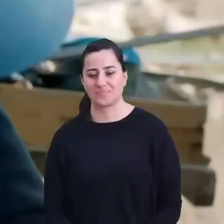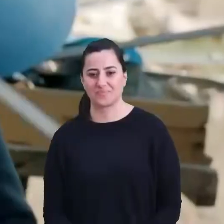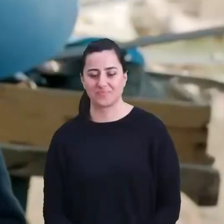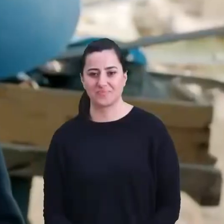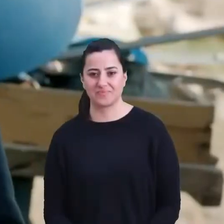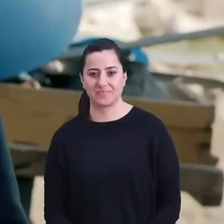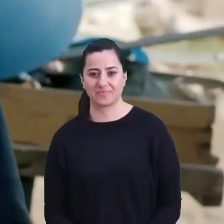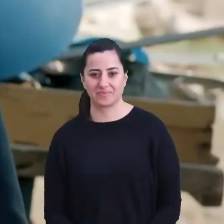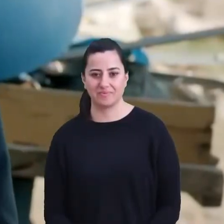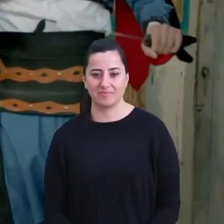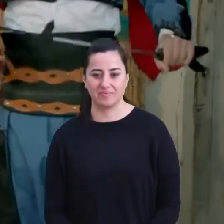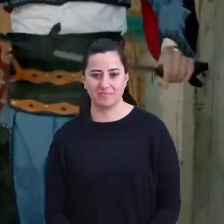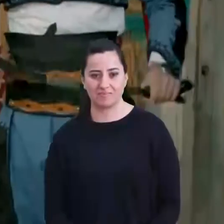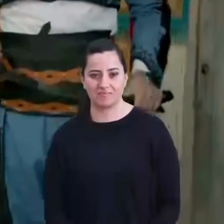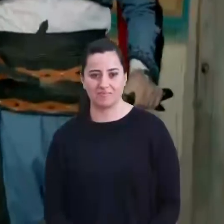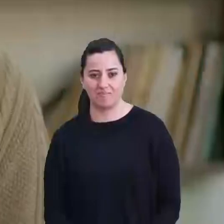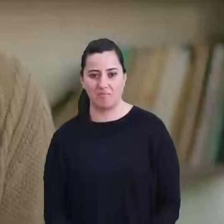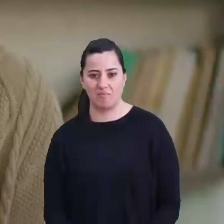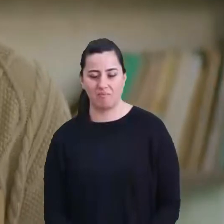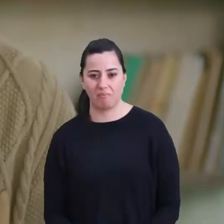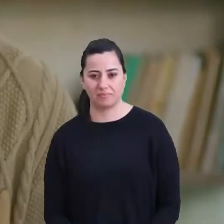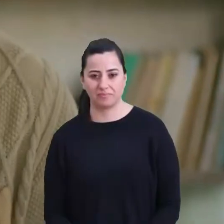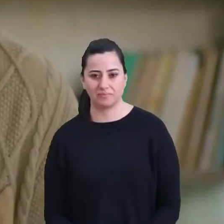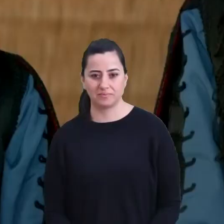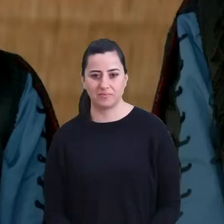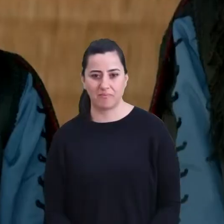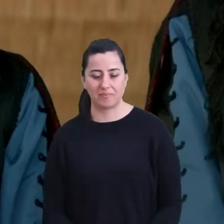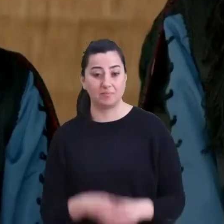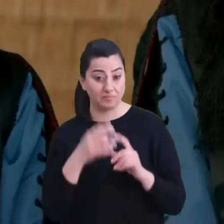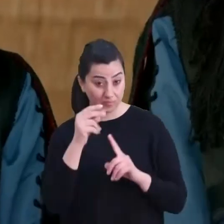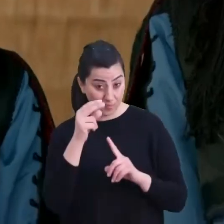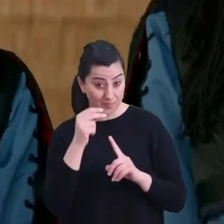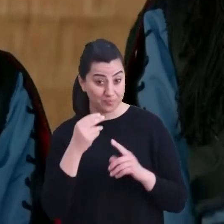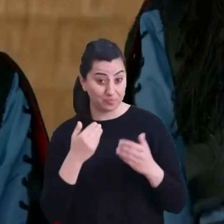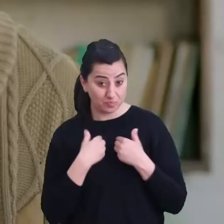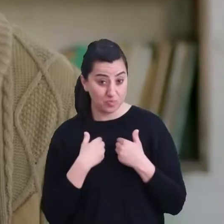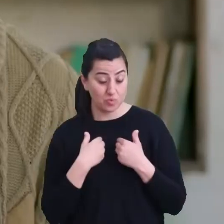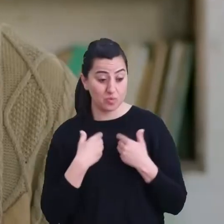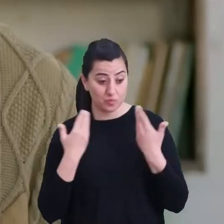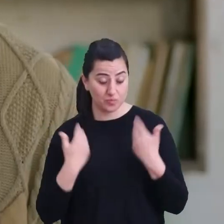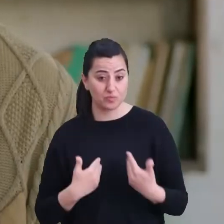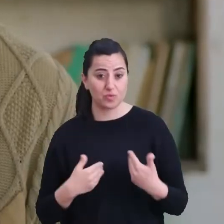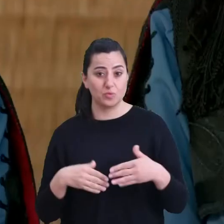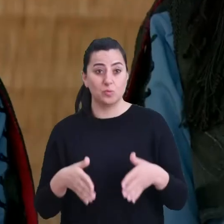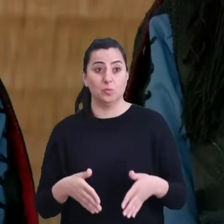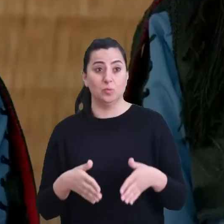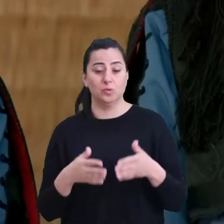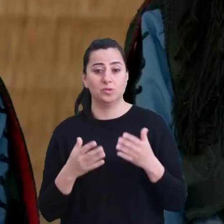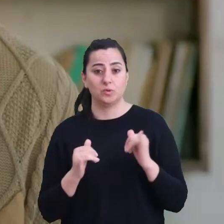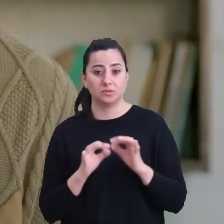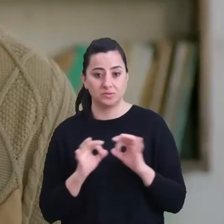Ellerinden kılıçlarını çektiler. Emin'in kılıç tavandaki lambaya çarptı. İsmail. Oğlum ben böyle korkuduk gibi oldum yani.